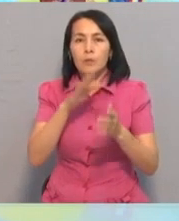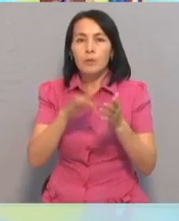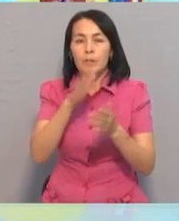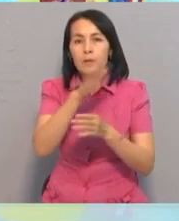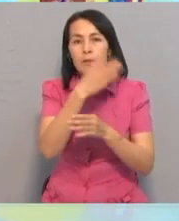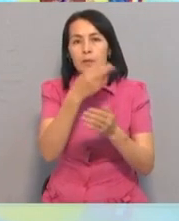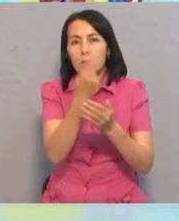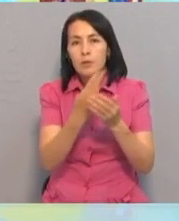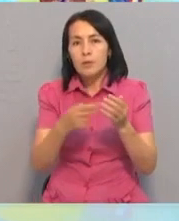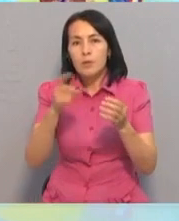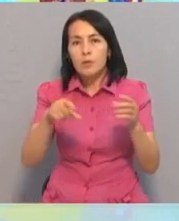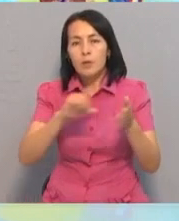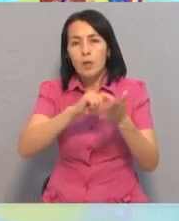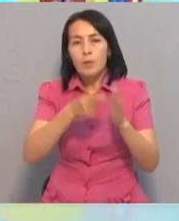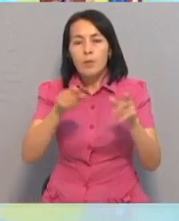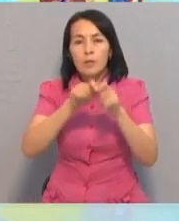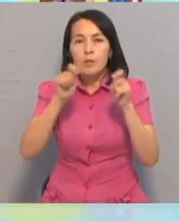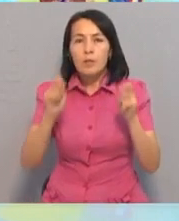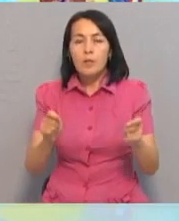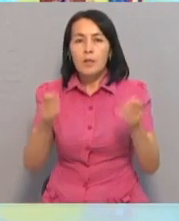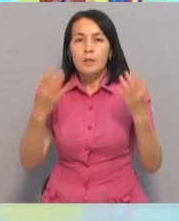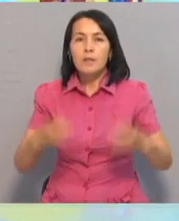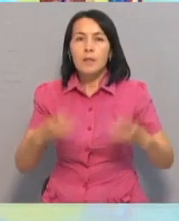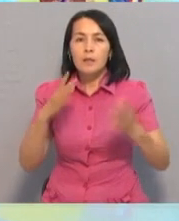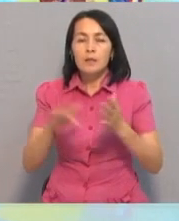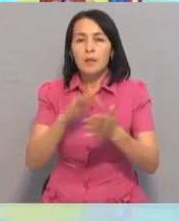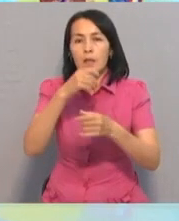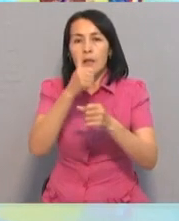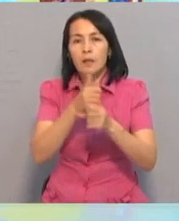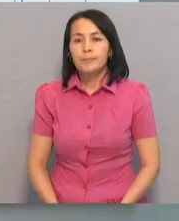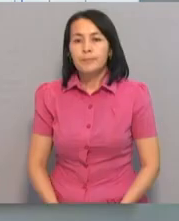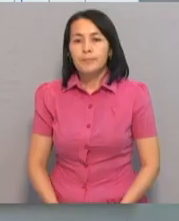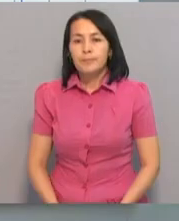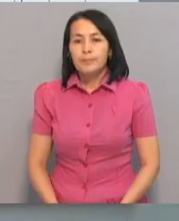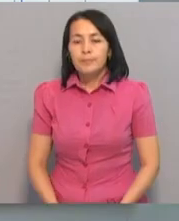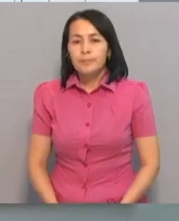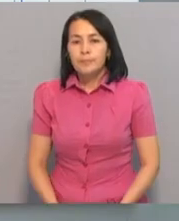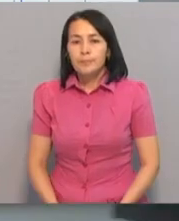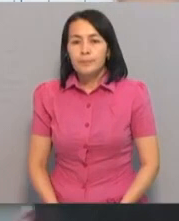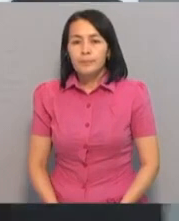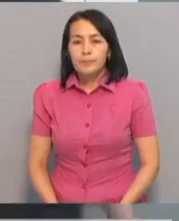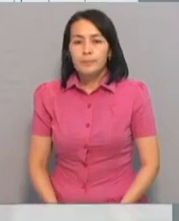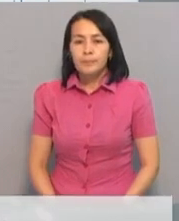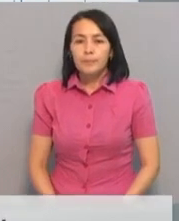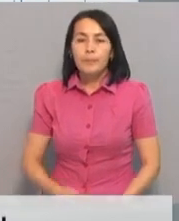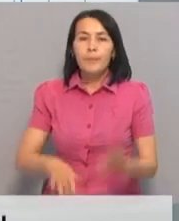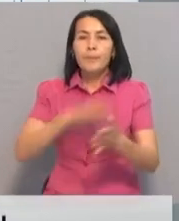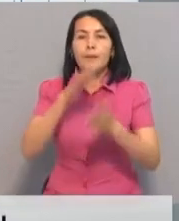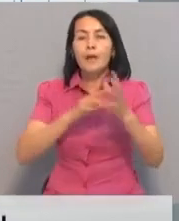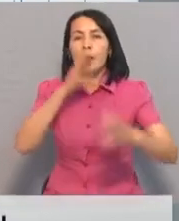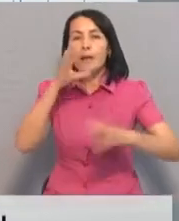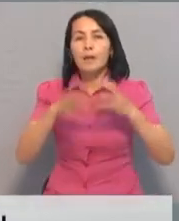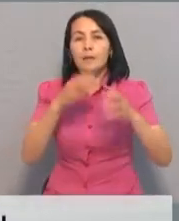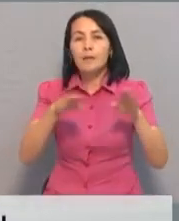саябақта суретшілер бұрышы ашылды. Ашылу салтанатына қала әкімі Мұрат Әйтенов арнайы қатысты. Қалада халықаралық деңгейде